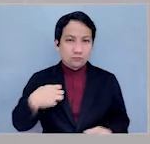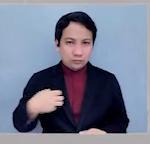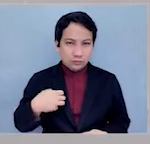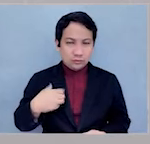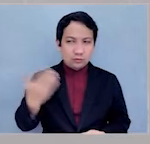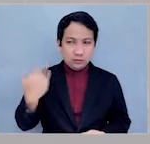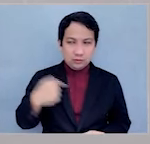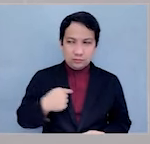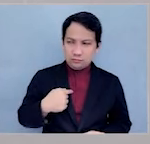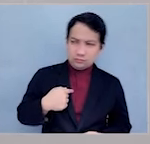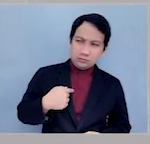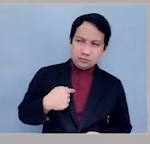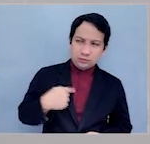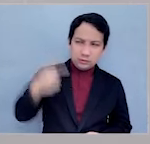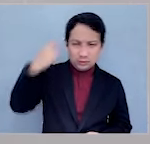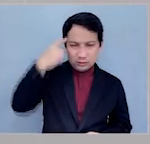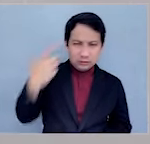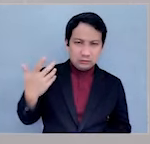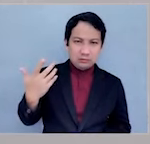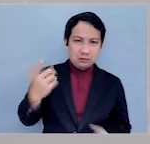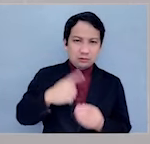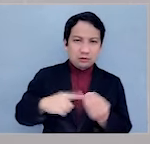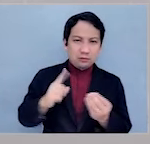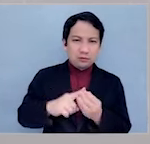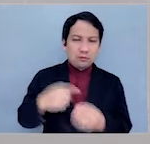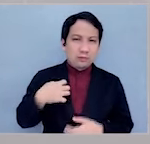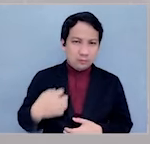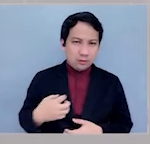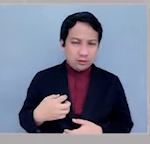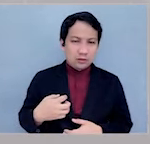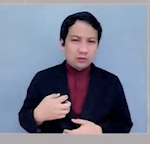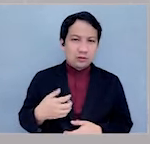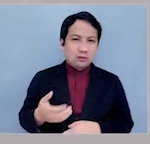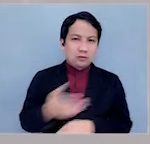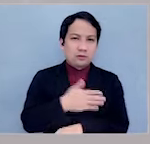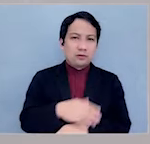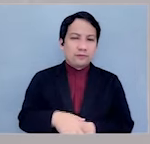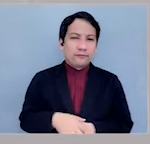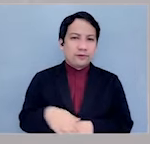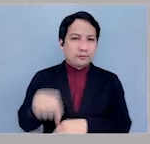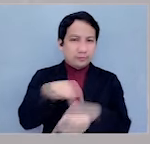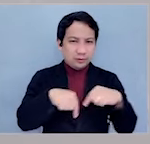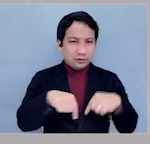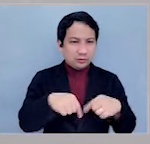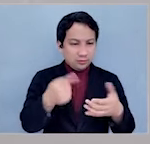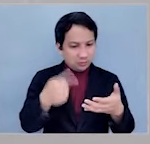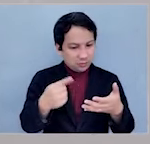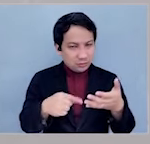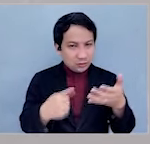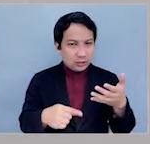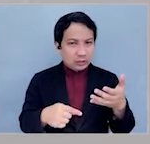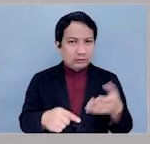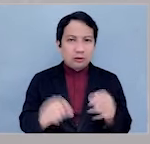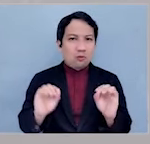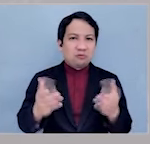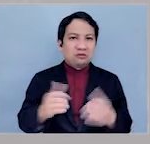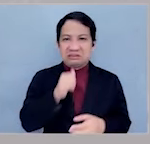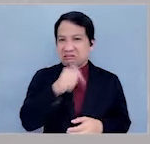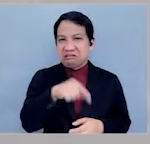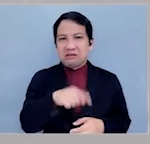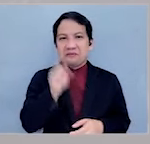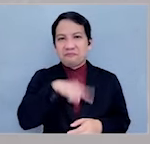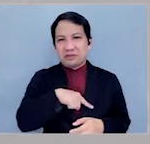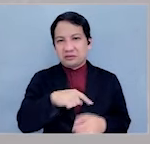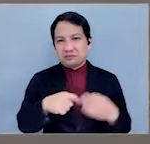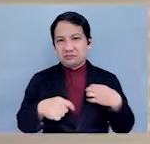ulalong, akala namin is police. But upon verification, kayo nang mag-umaga, we learn na hindi